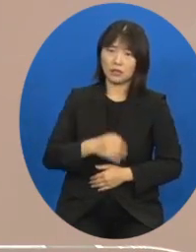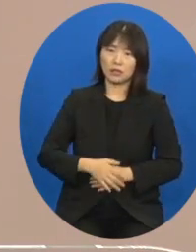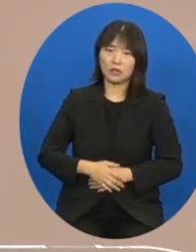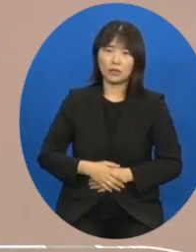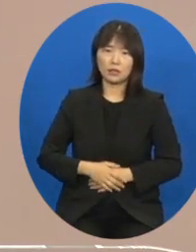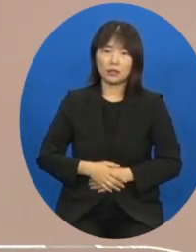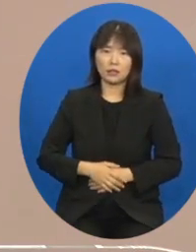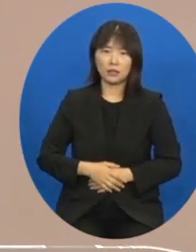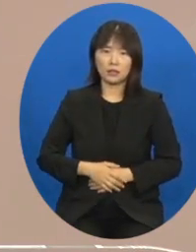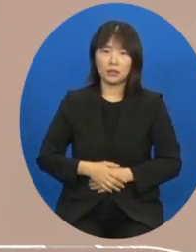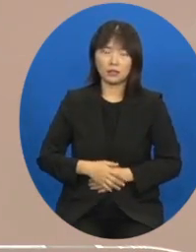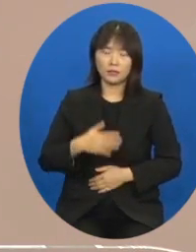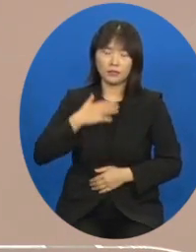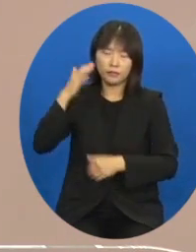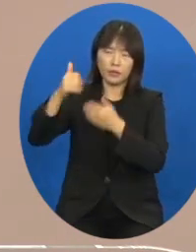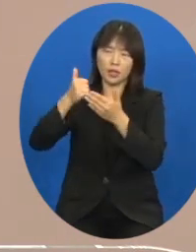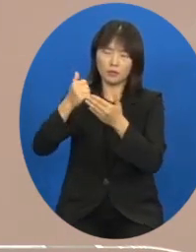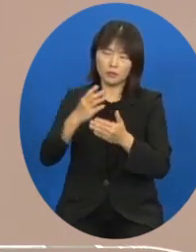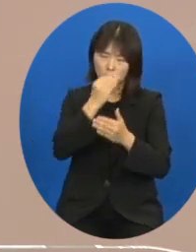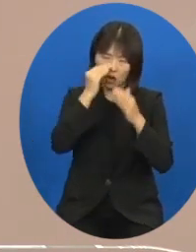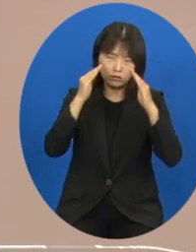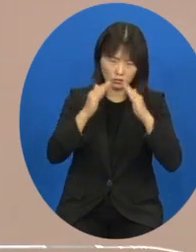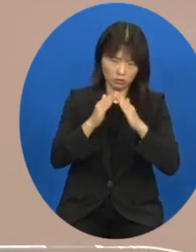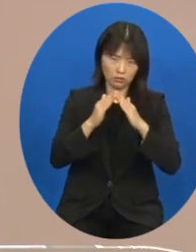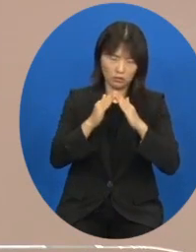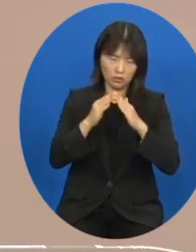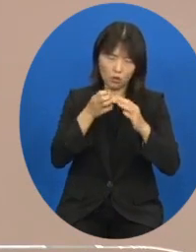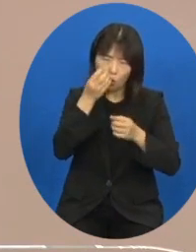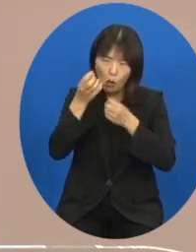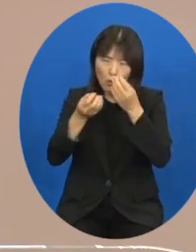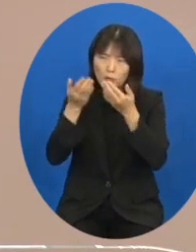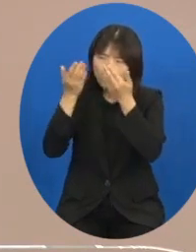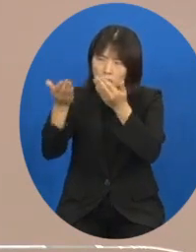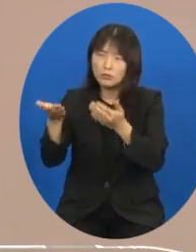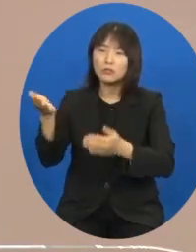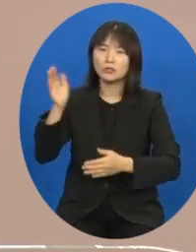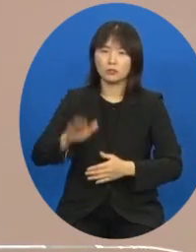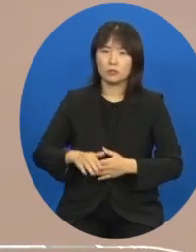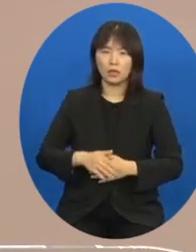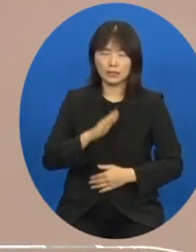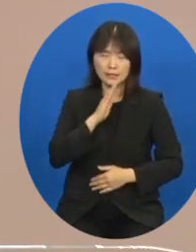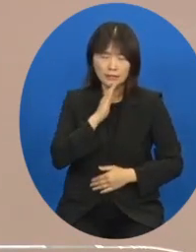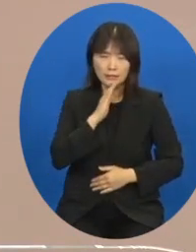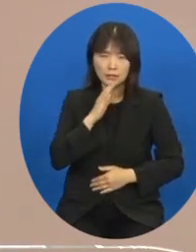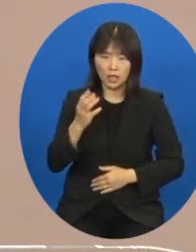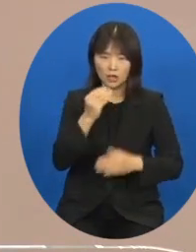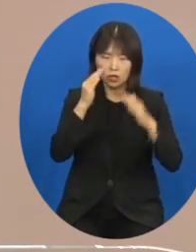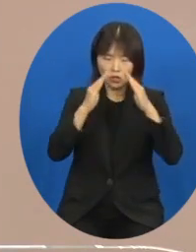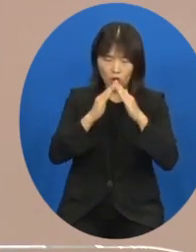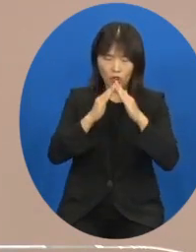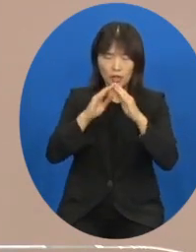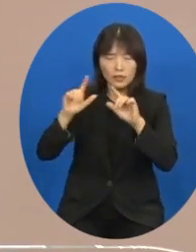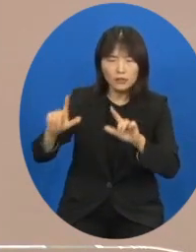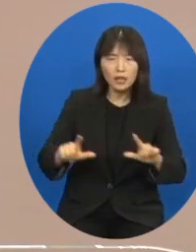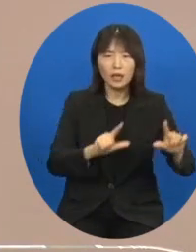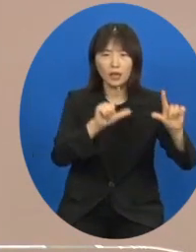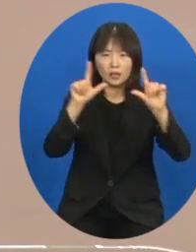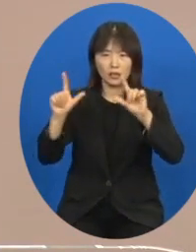내가 하나님의 성전이라고 고백은 했지만 실제로 성전된 삶을